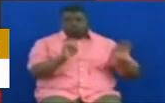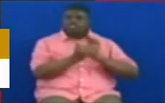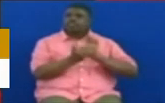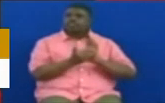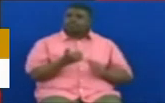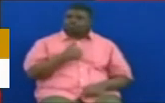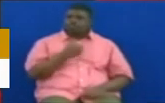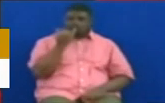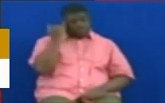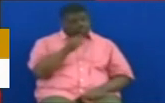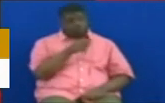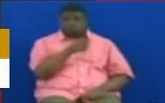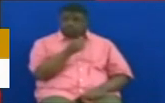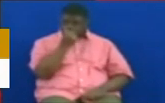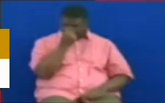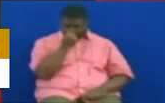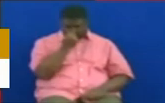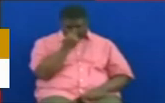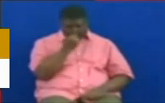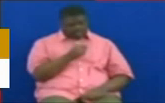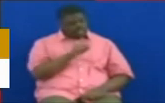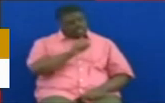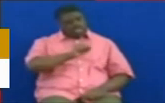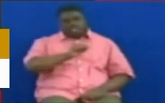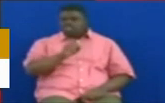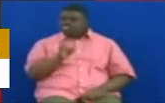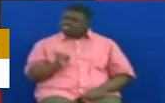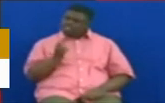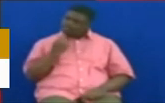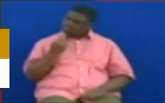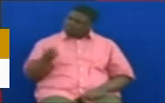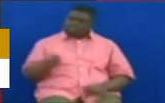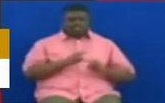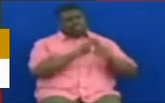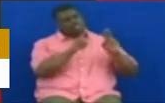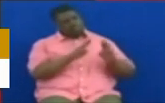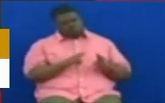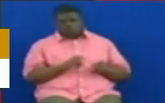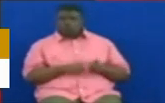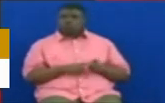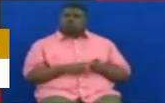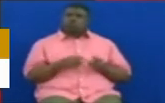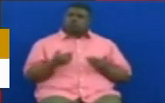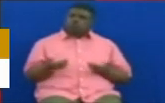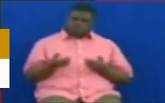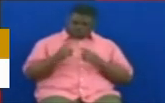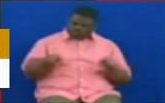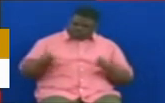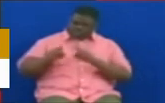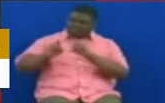japo Mheshimiwa AG amesema kwamba hizi ni international integration, kuna tofauti ya vifungu hivi